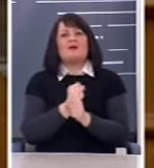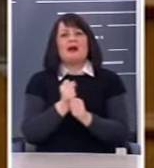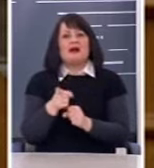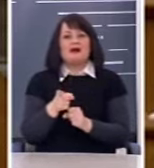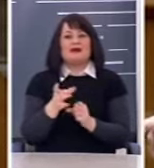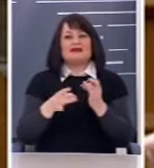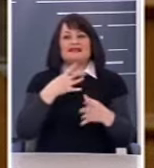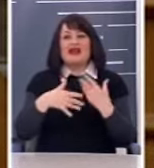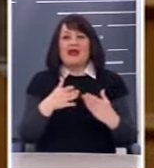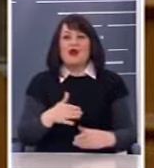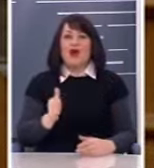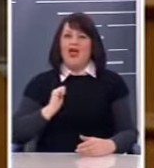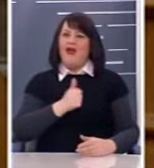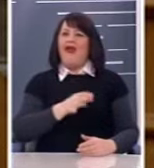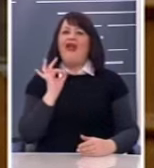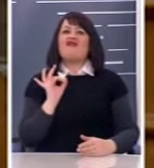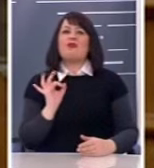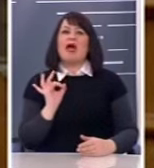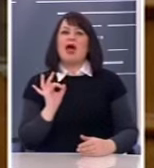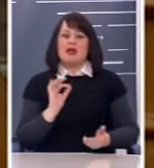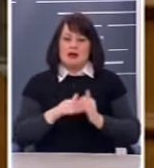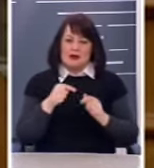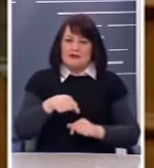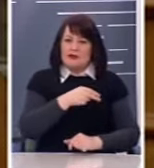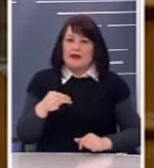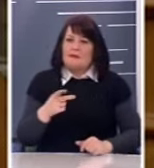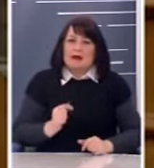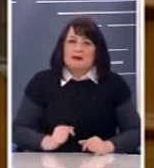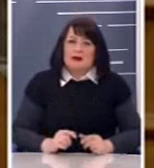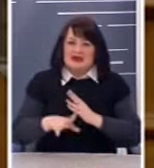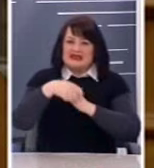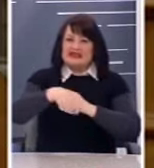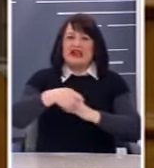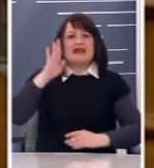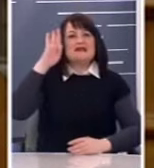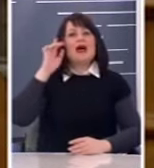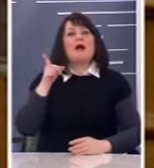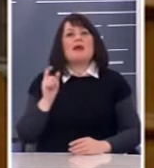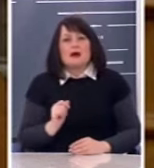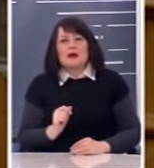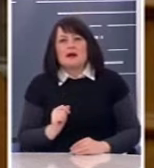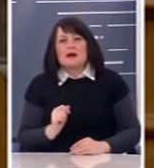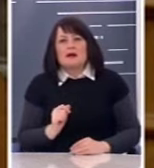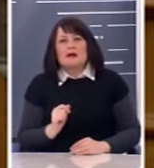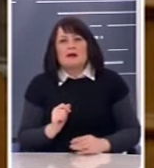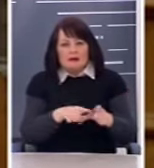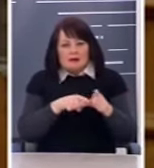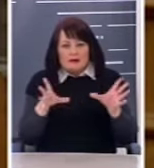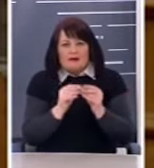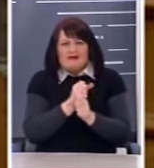Το FBI έχει ασχοληθεί. Οι εισαγγελείς στις ΗΠΑ ασχολούνται, πολυεθνικοί του